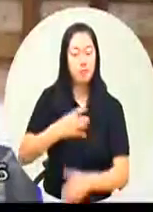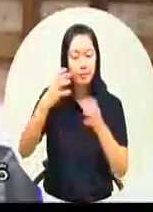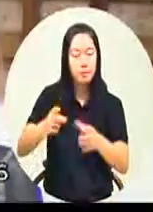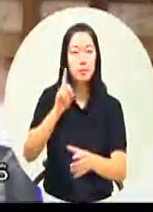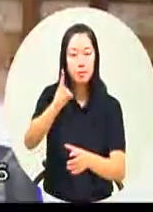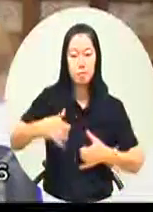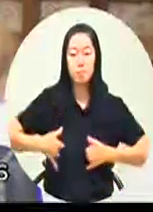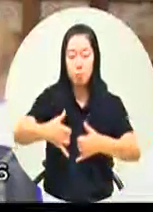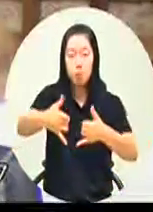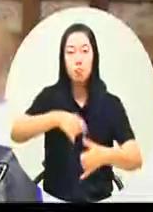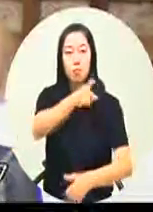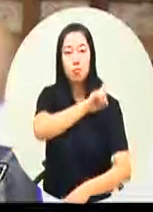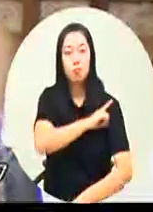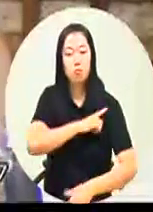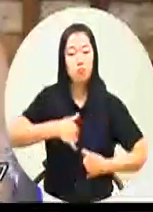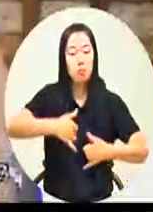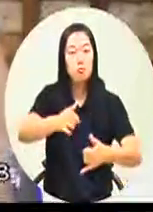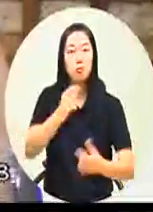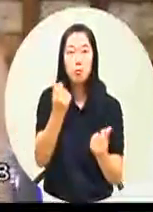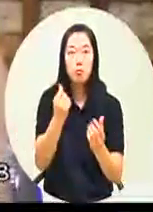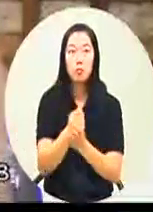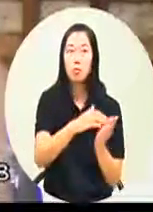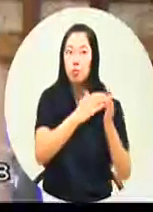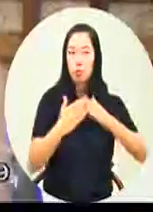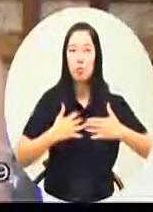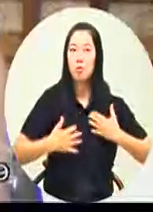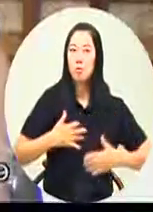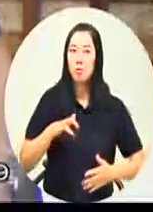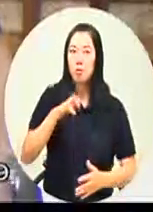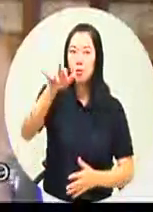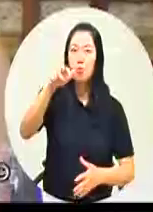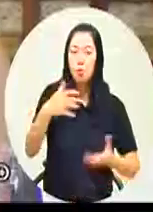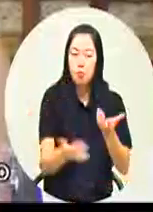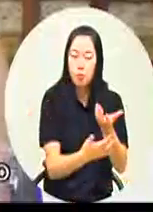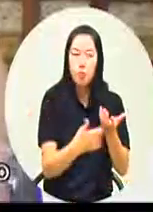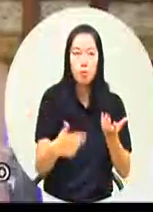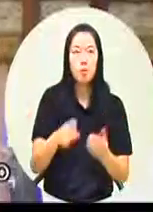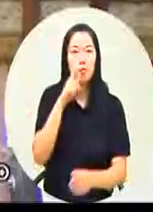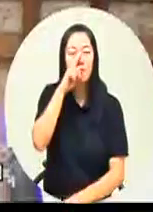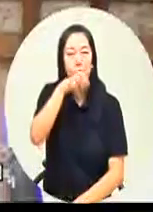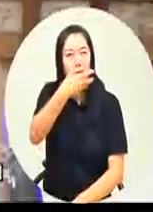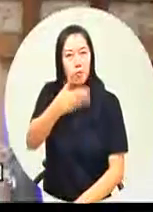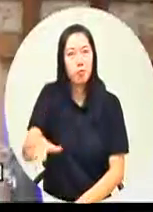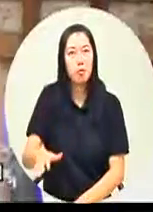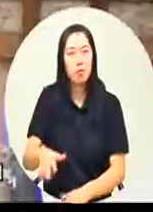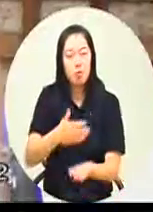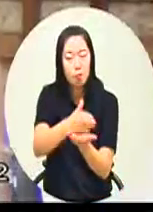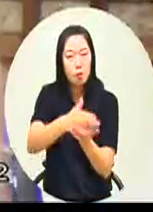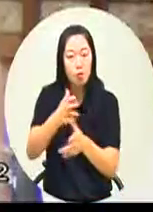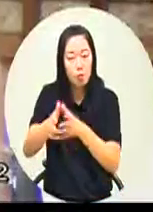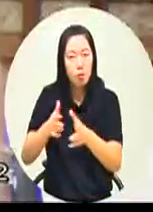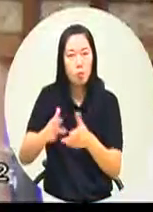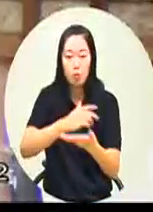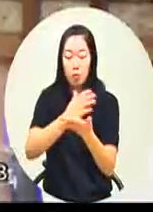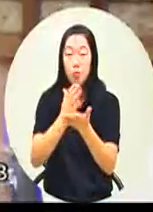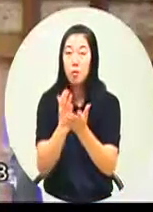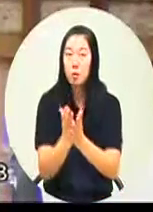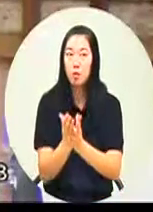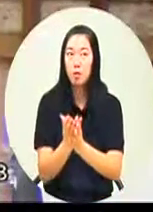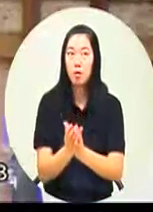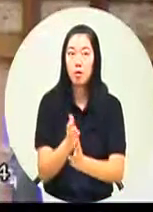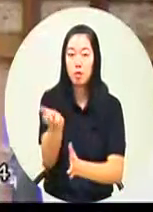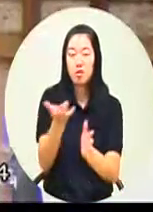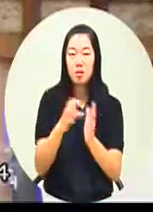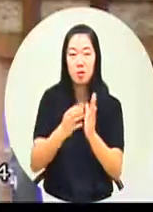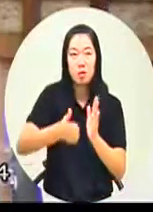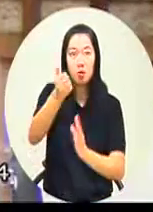你自己走。那个什么复兴空厨啦，什么污水处理厂啦，什么他们的什么车辆啦，在那个就刚刚局